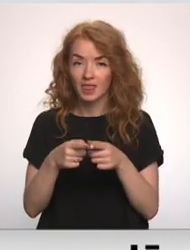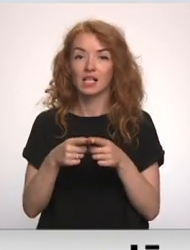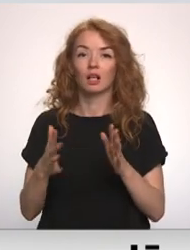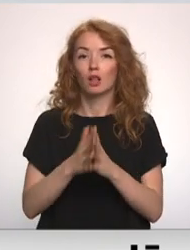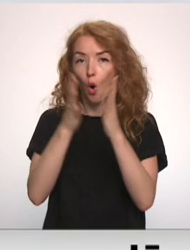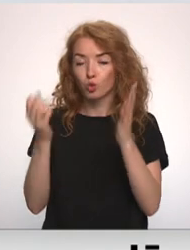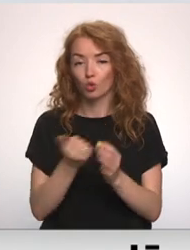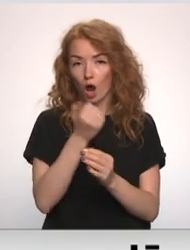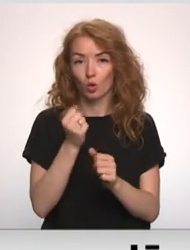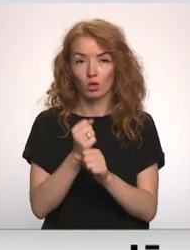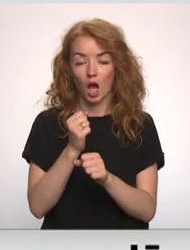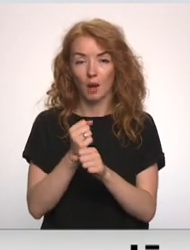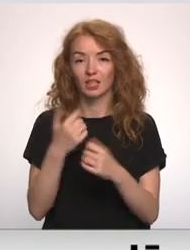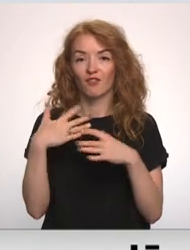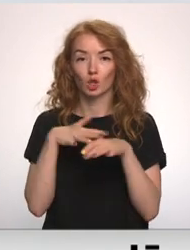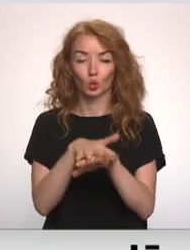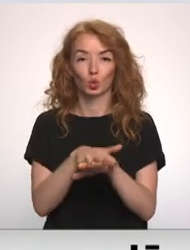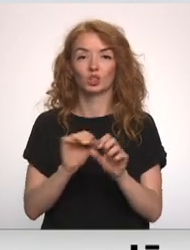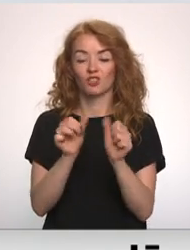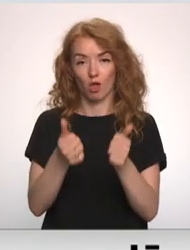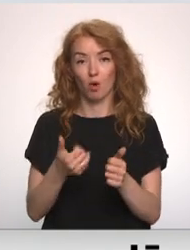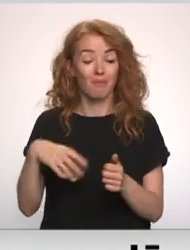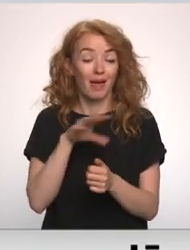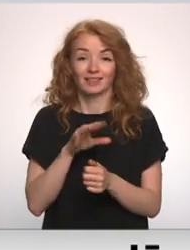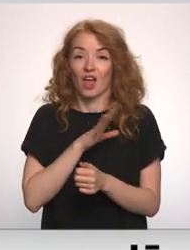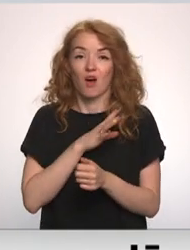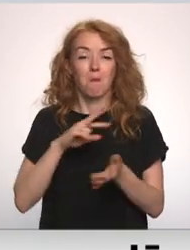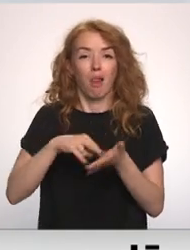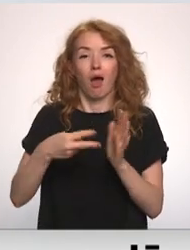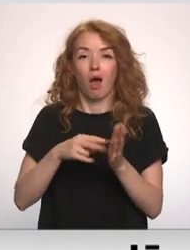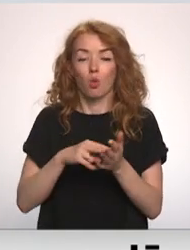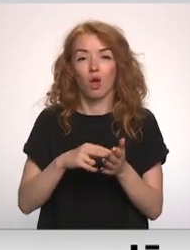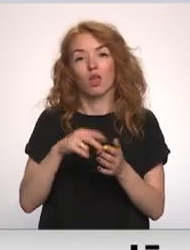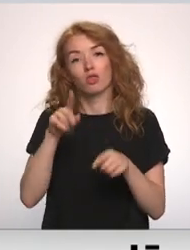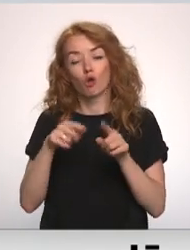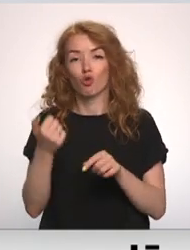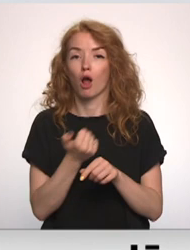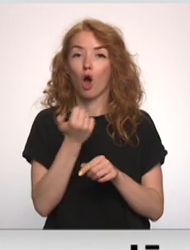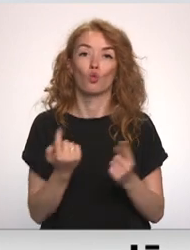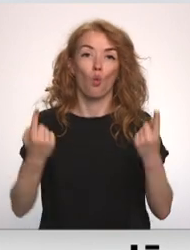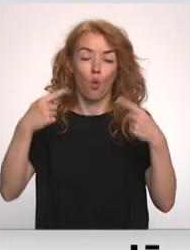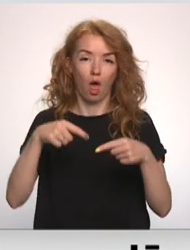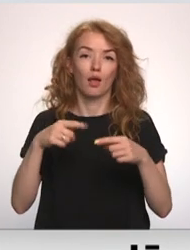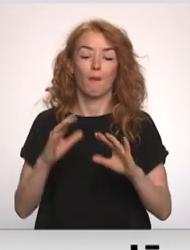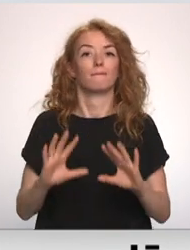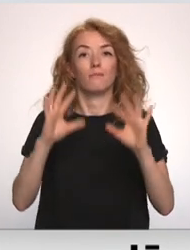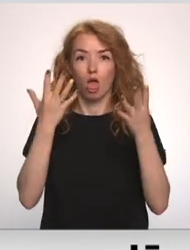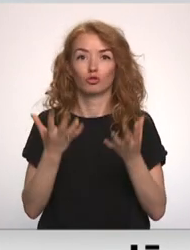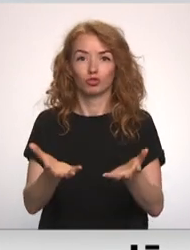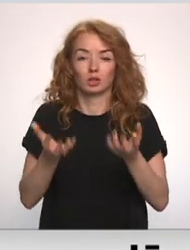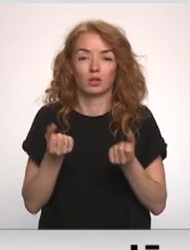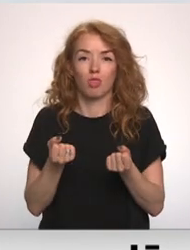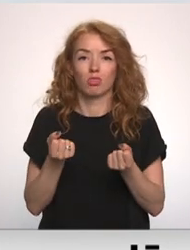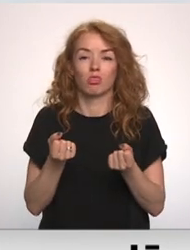gadu darbs infrastruktūras izveidošanā. Jo mēs nevaram cerēt, ka viena vai pāris gadu laikā pēkšņi